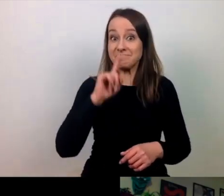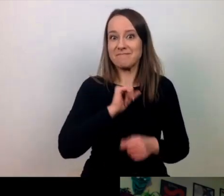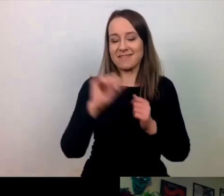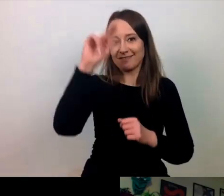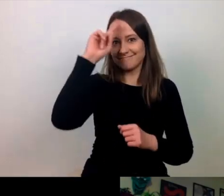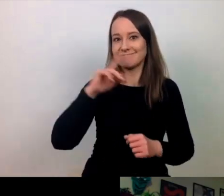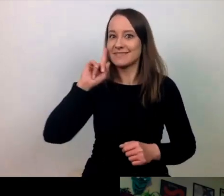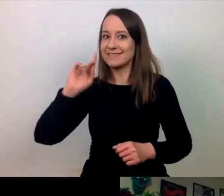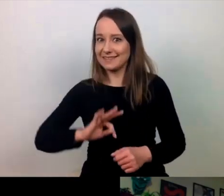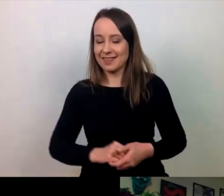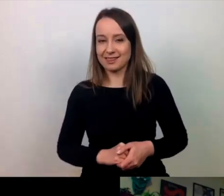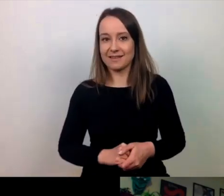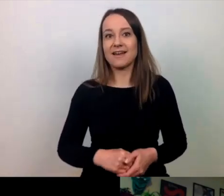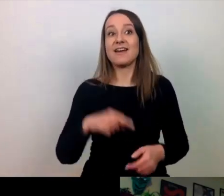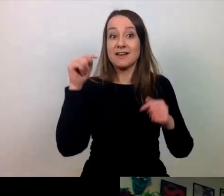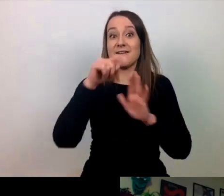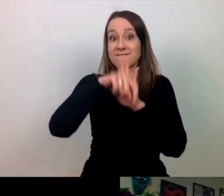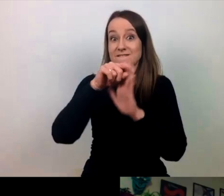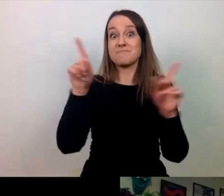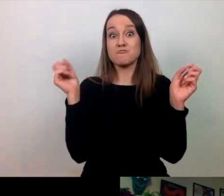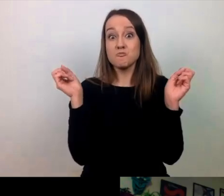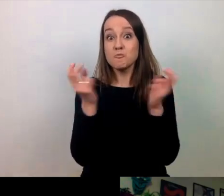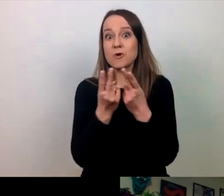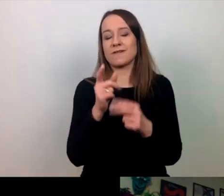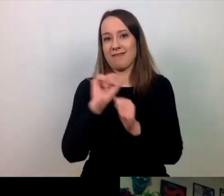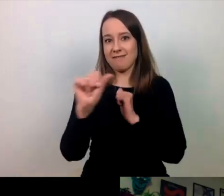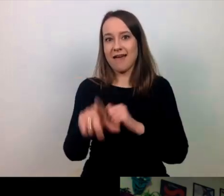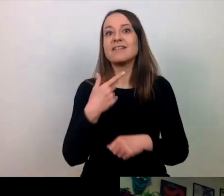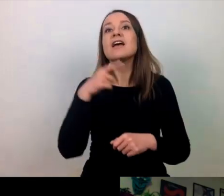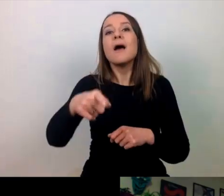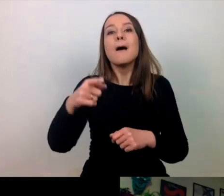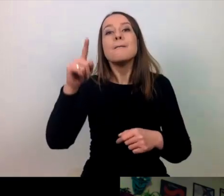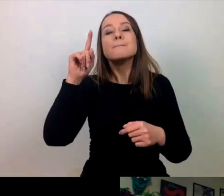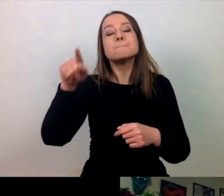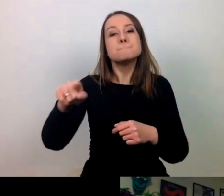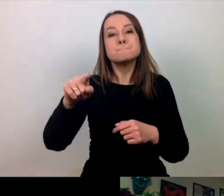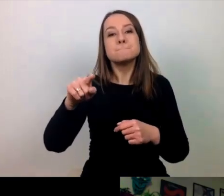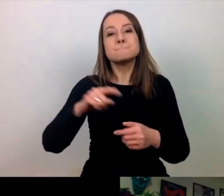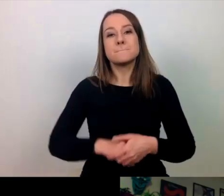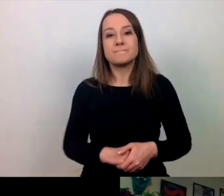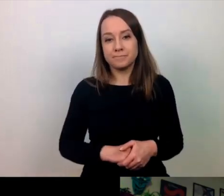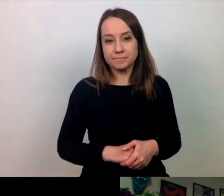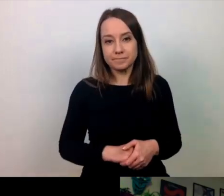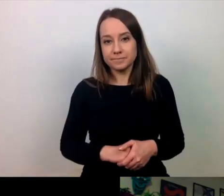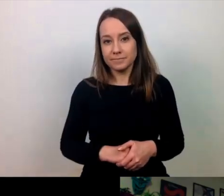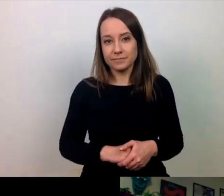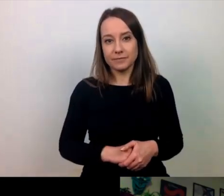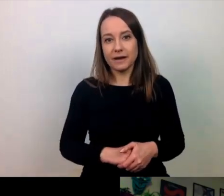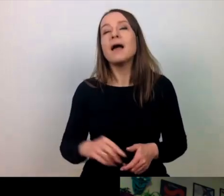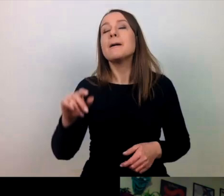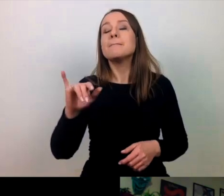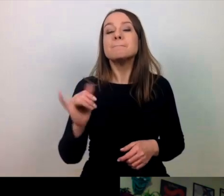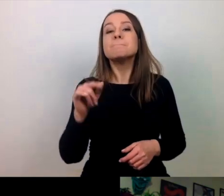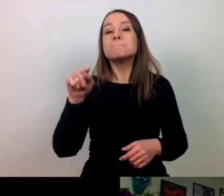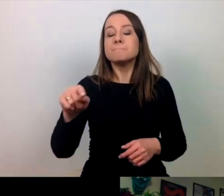I grają tutaj ojca i syna, którzy radzą sobie z traumą po odejściu tragicznym żony i matki,